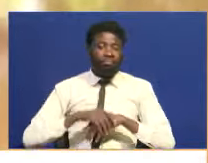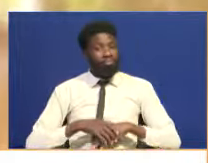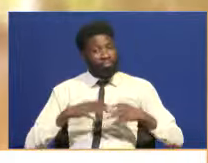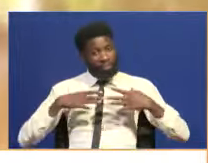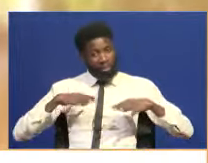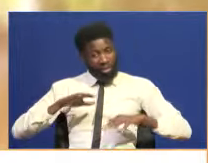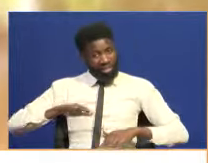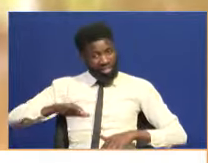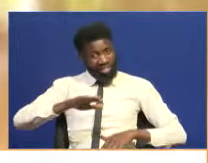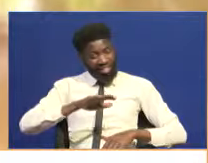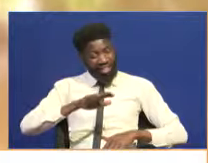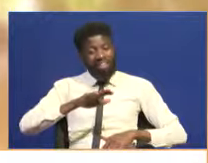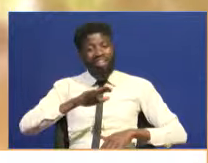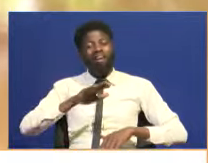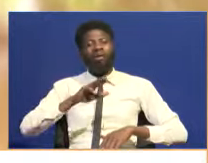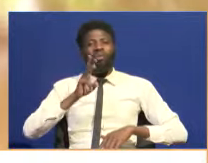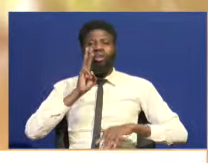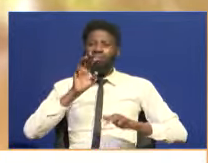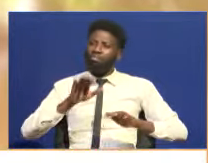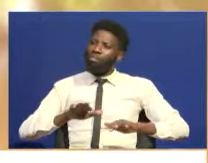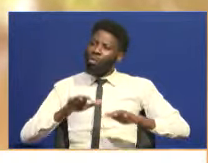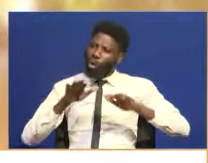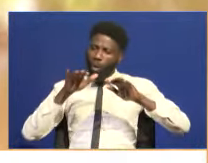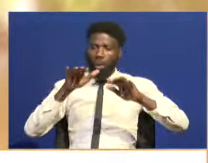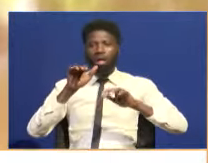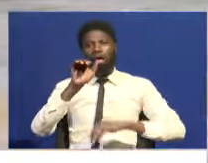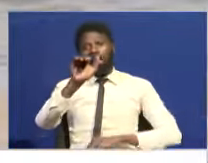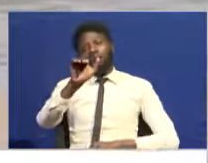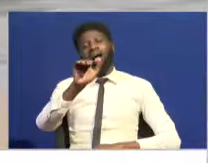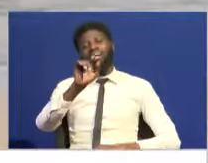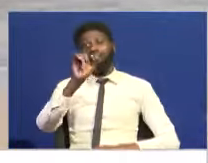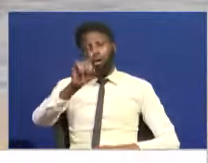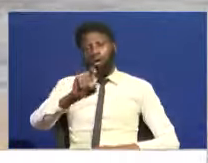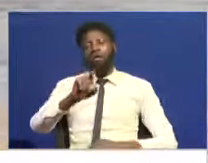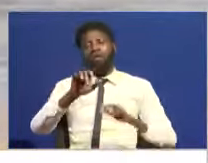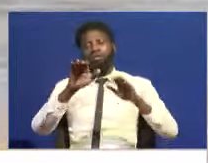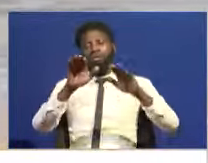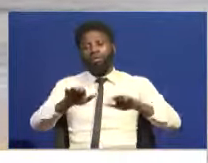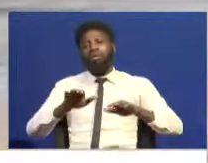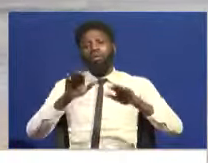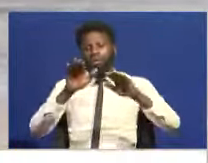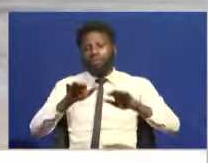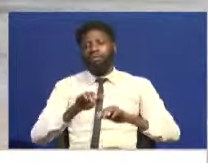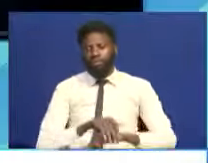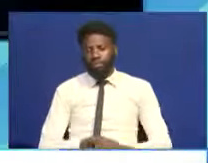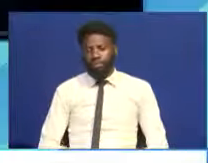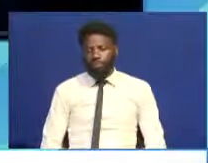wameshauriwa watahadhari. Kiripotia Darubini Wikendi, mie ni Alvin Kaunda.